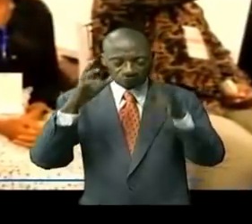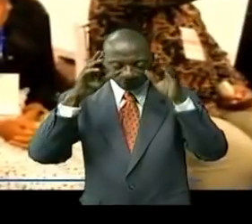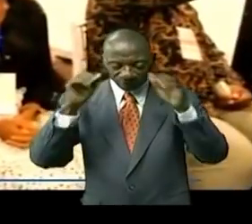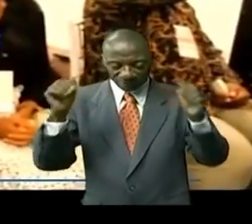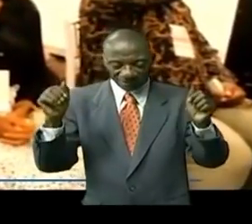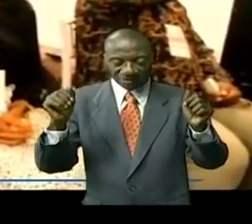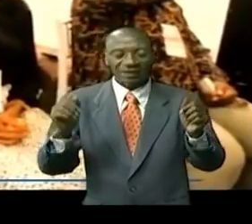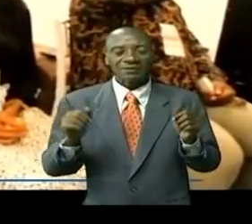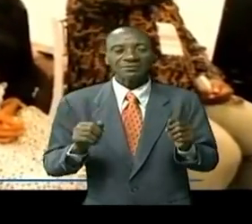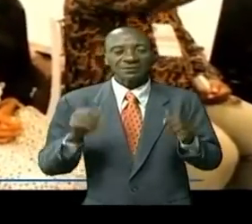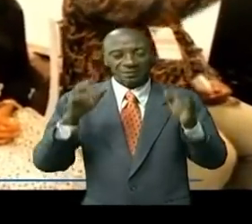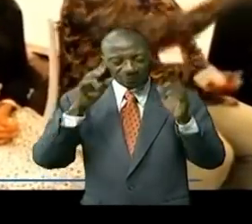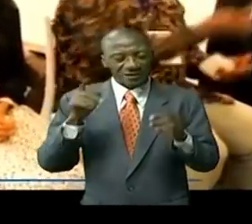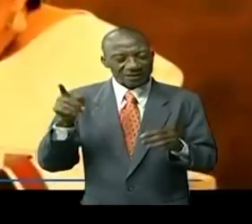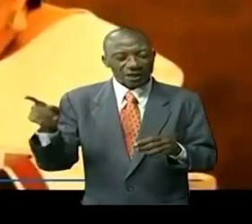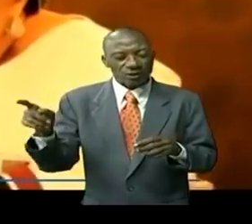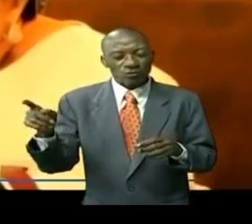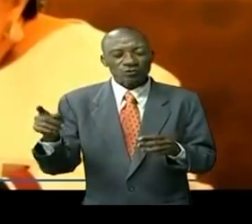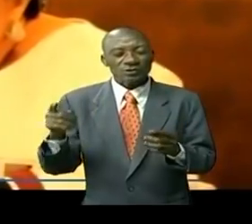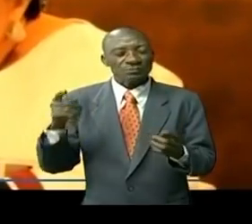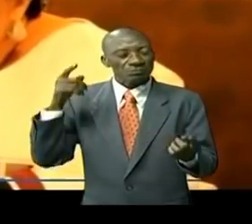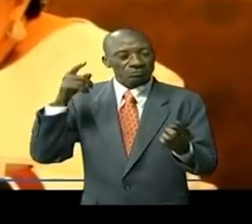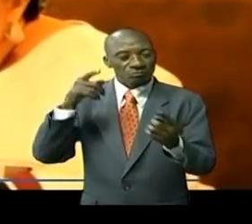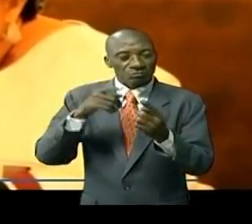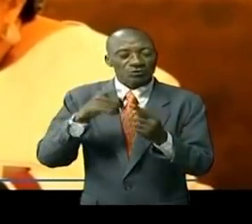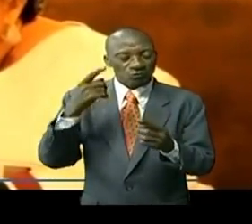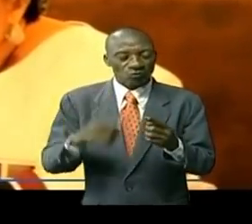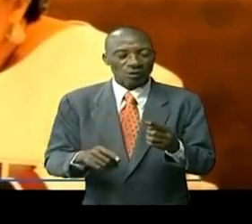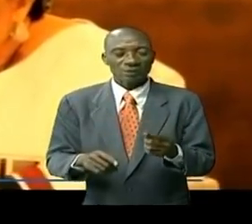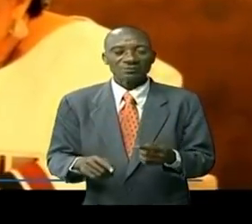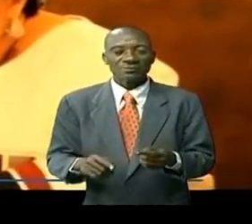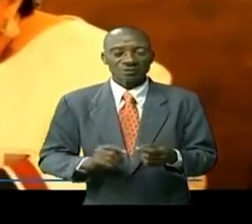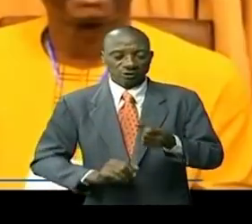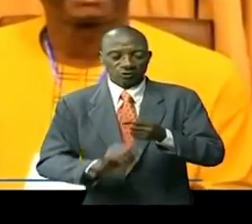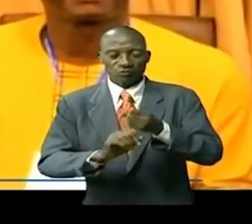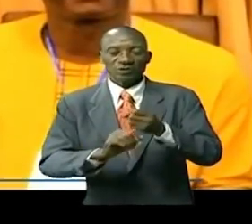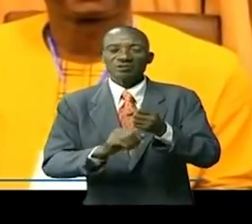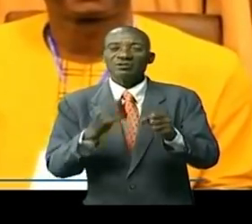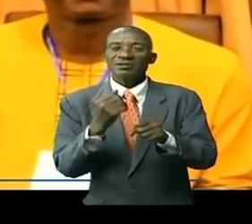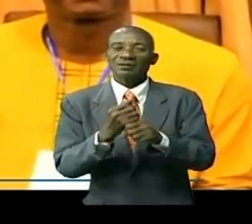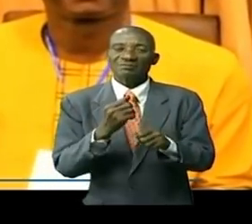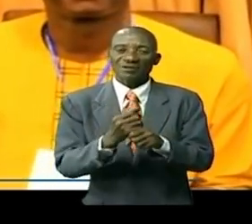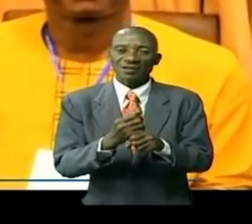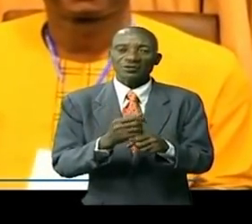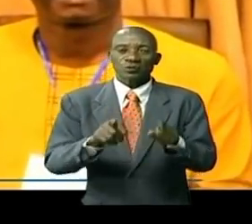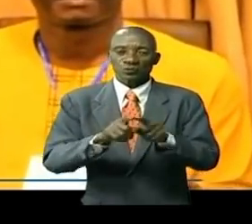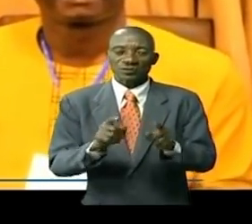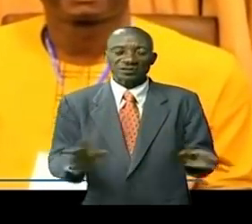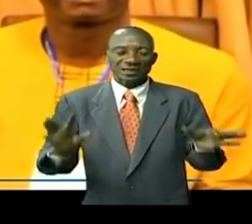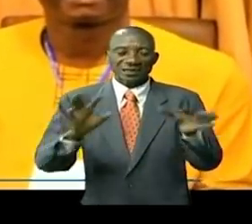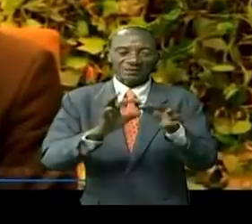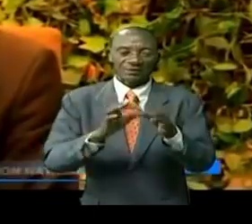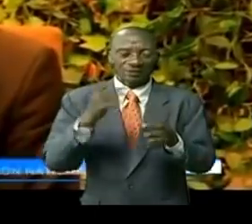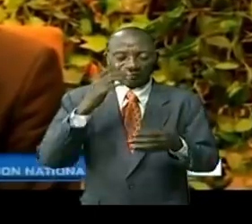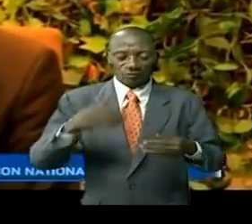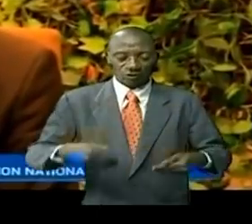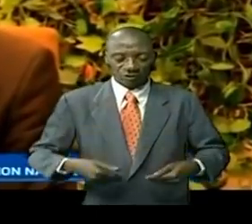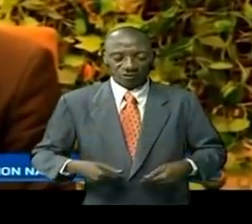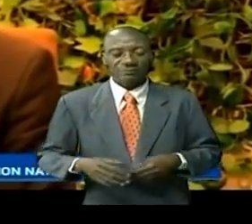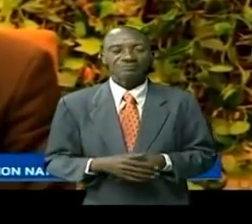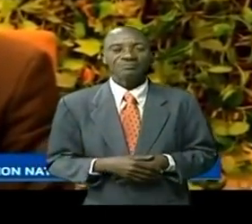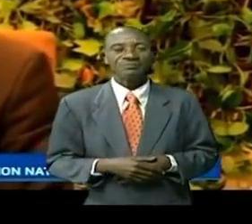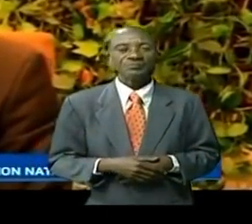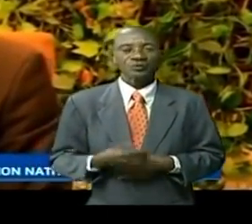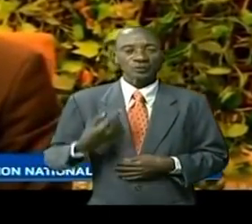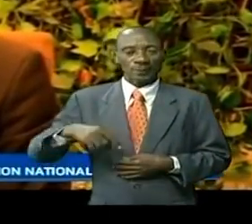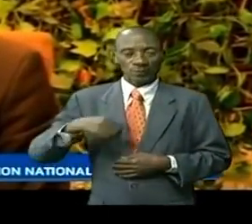pour principal objectif et surtout majeur de promouvoir l'emploi et l'entrepreneuriat de la jeunesse. Nous, les gouvernants, nous devons mettre